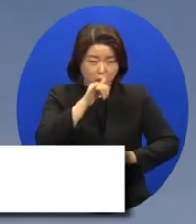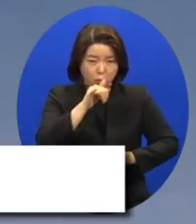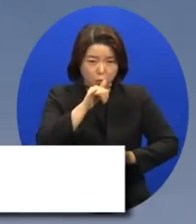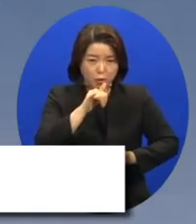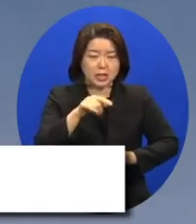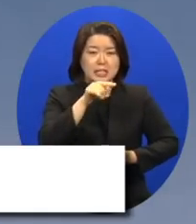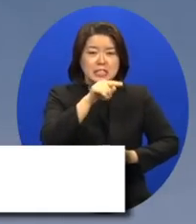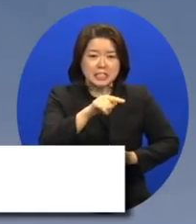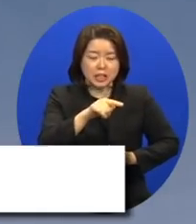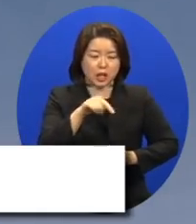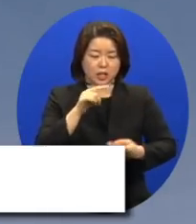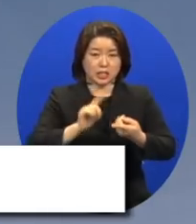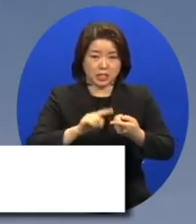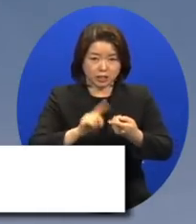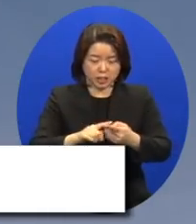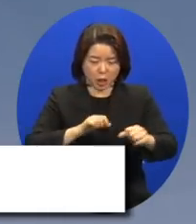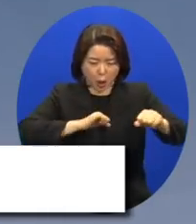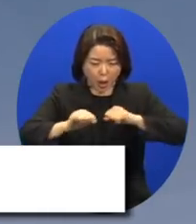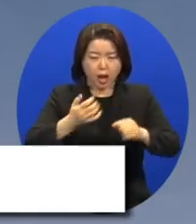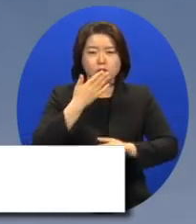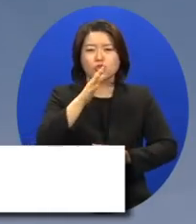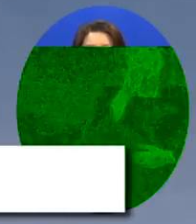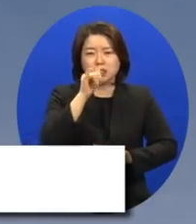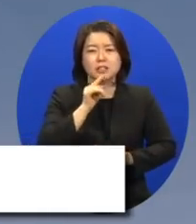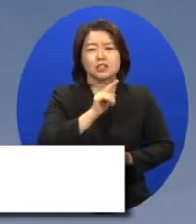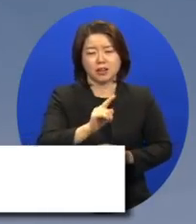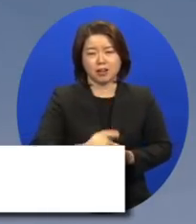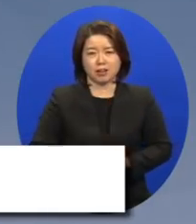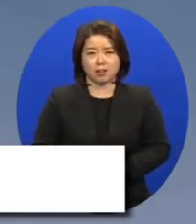내가 이를 행할 수 있느니라